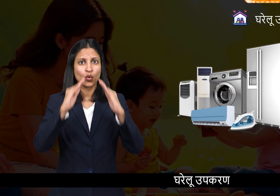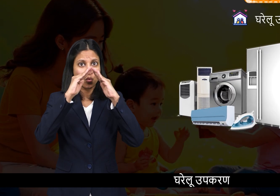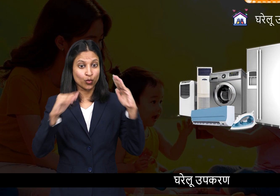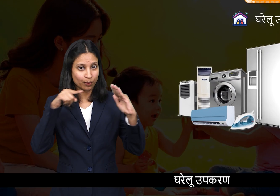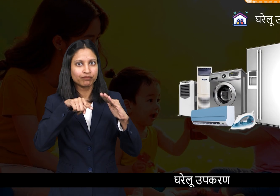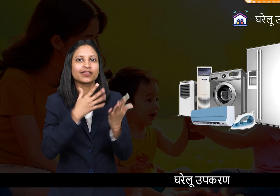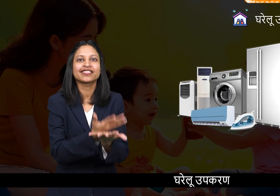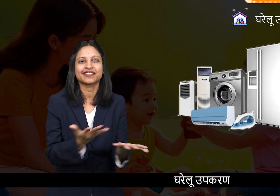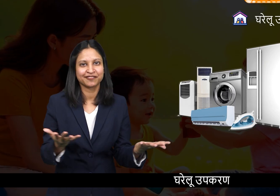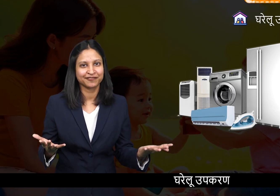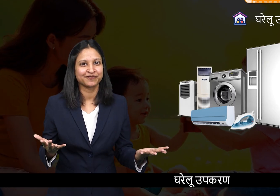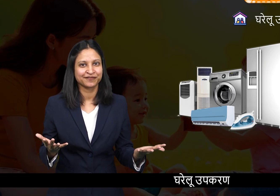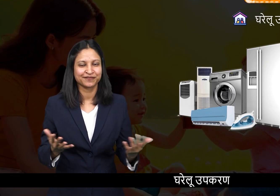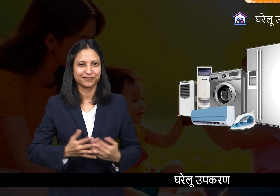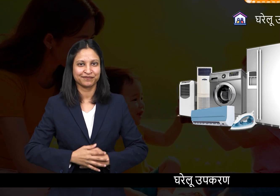घरेलू उपकरण।